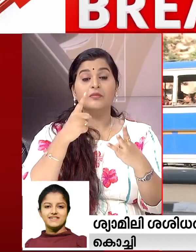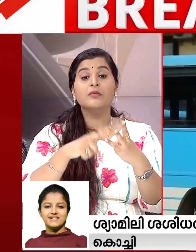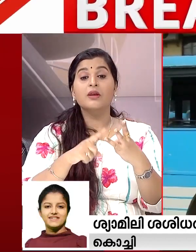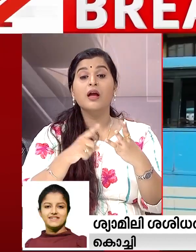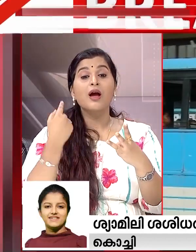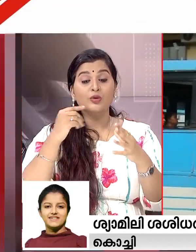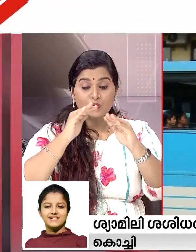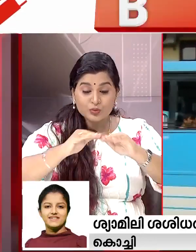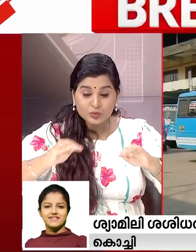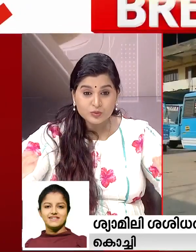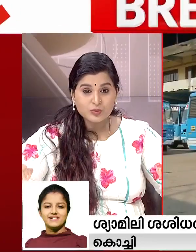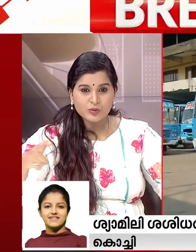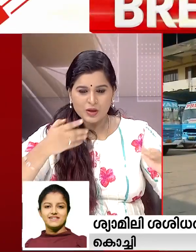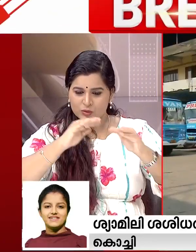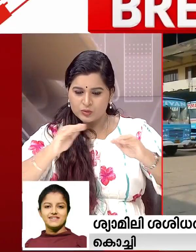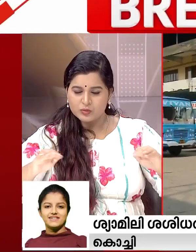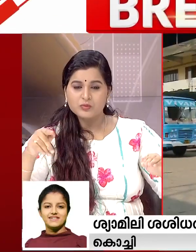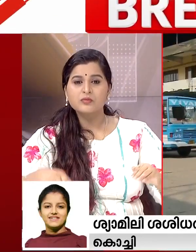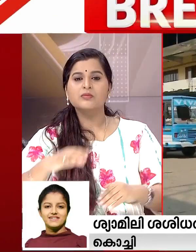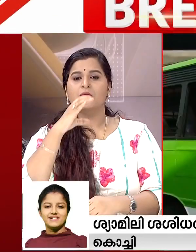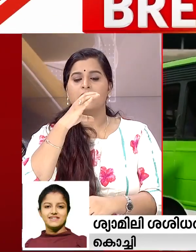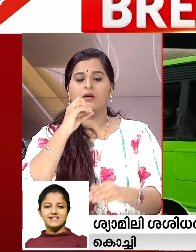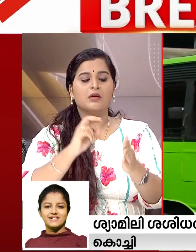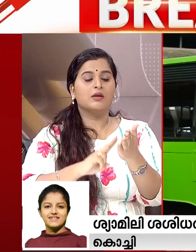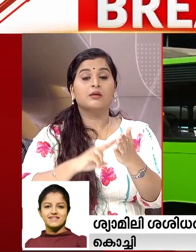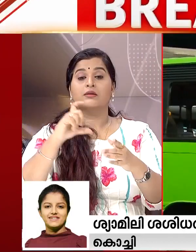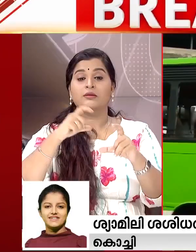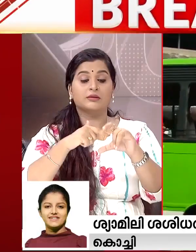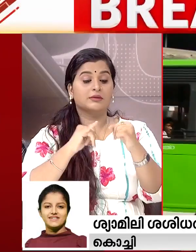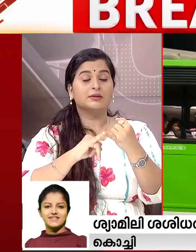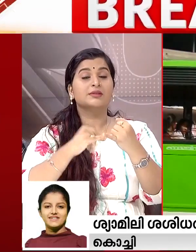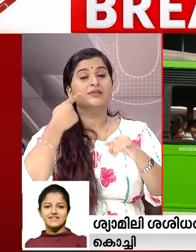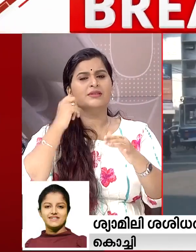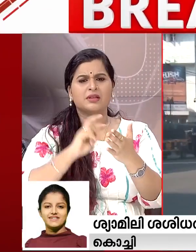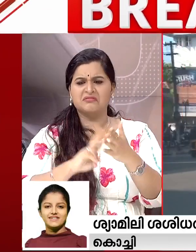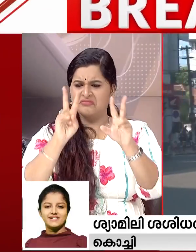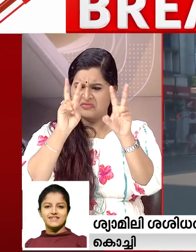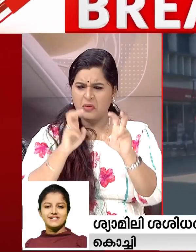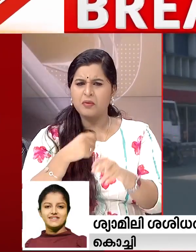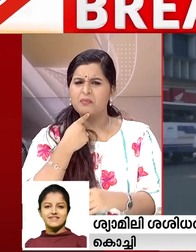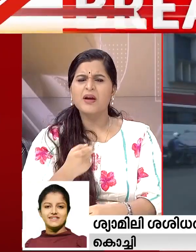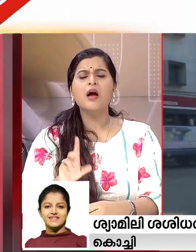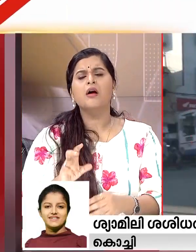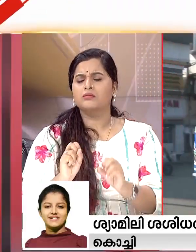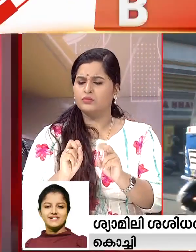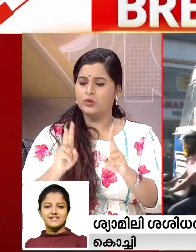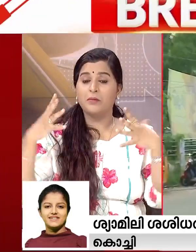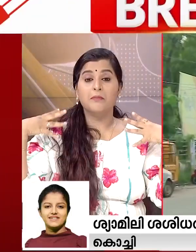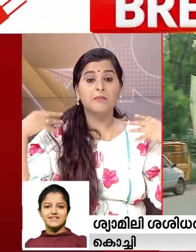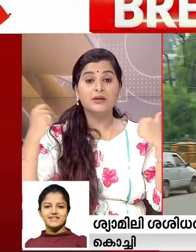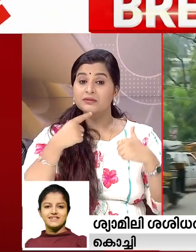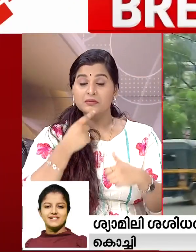കൺസെഷൻ ആയിരുന്നു. ഈ വിഷയത്തിൽ 1.5 മാസത്തെ സമയമാണ് ആന്റണി രാജു ബസ് ഉടമകളുമായി ഉന്നയിച്ചത്.